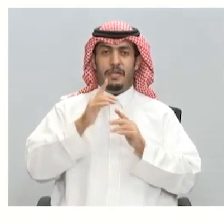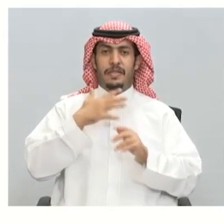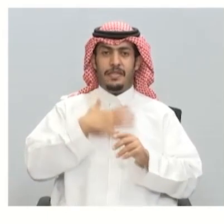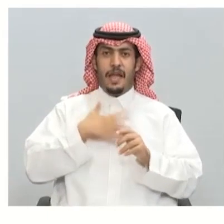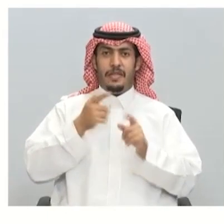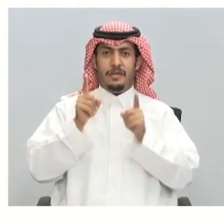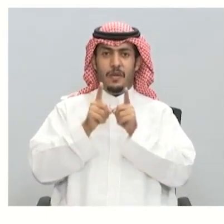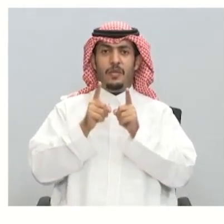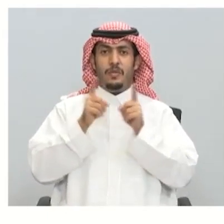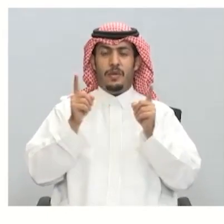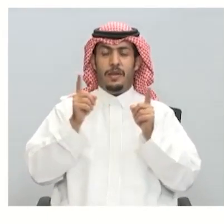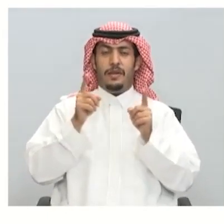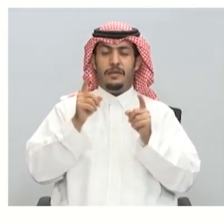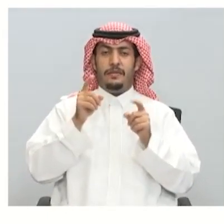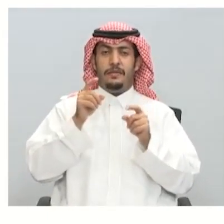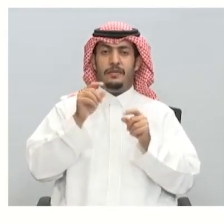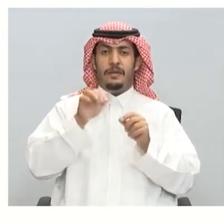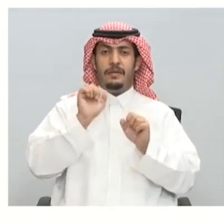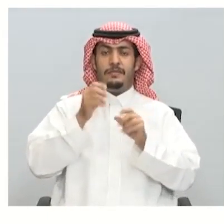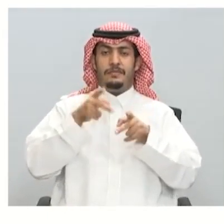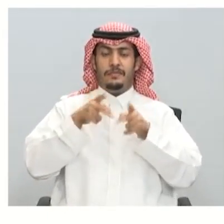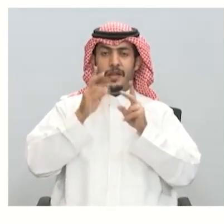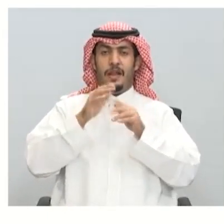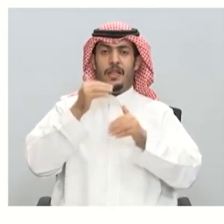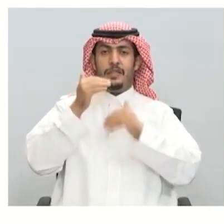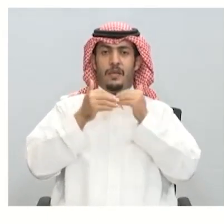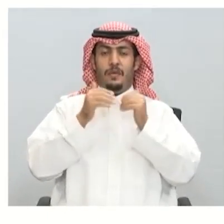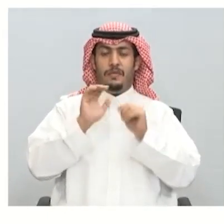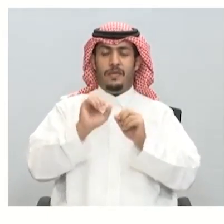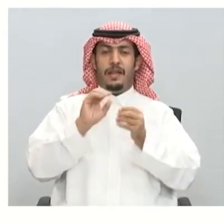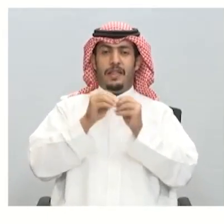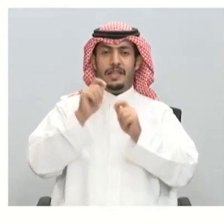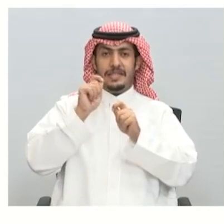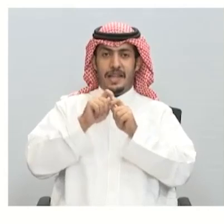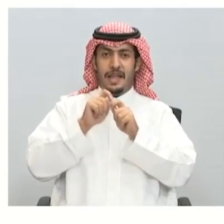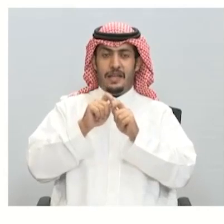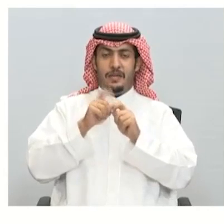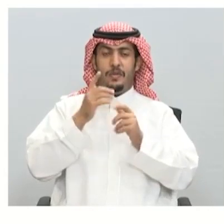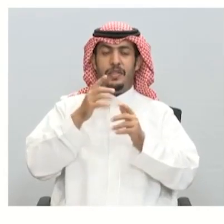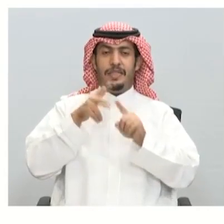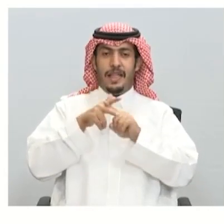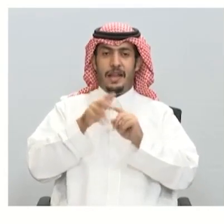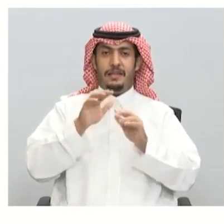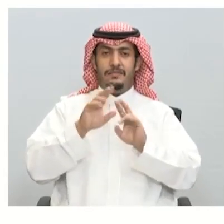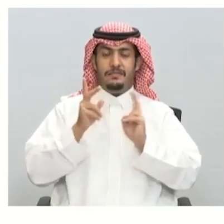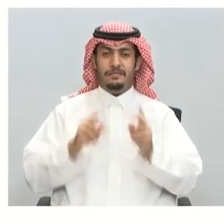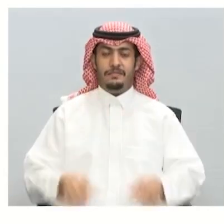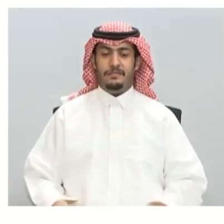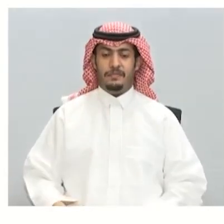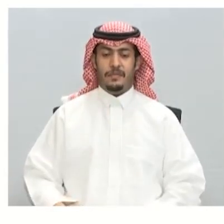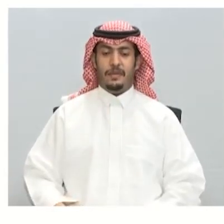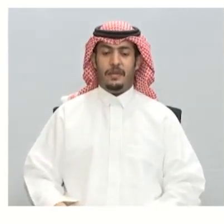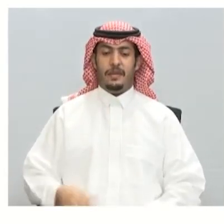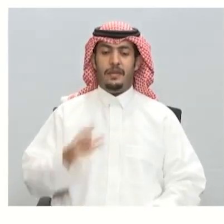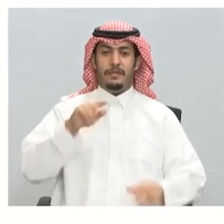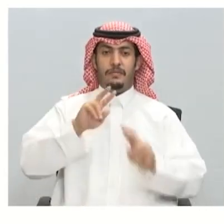القصيره والطويله التي نتجت من خلال التطور في قطاعات الصناعيه والتقنيه بشكل عام ذكرنا